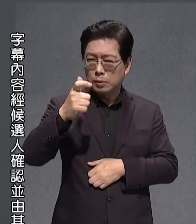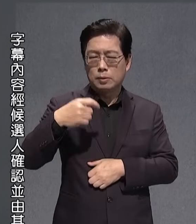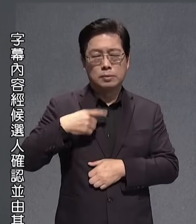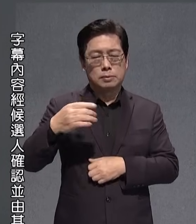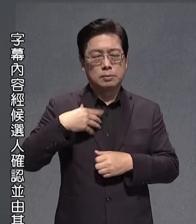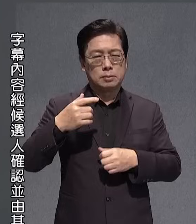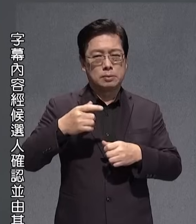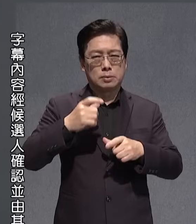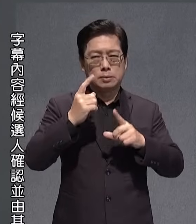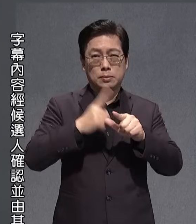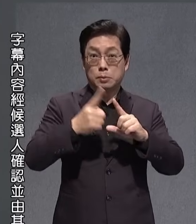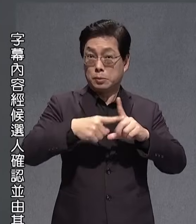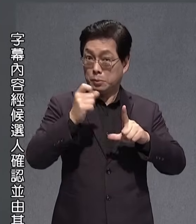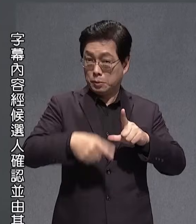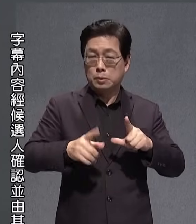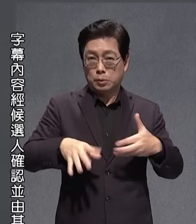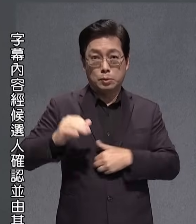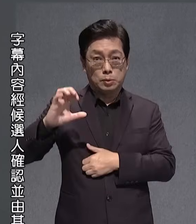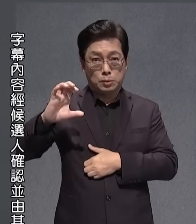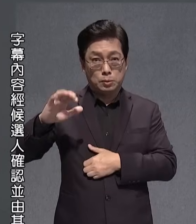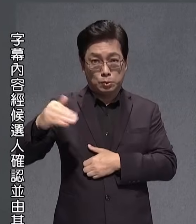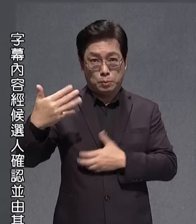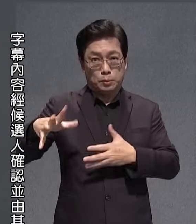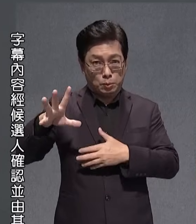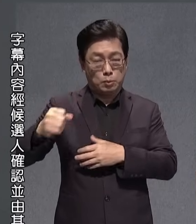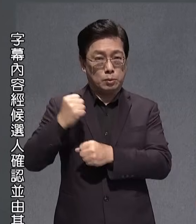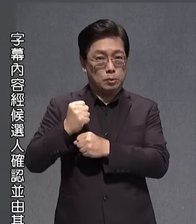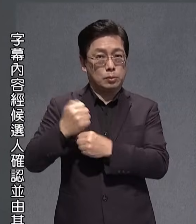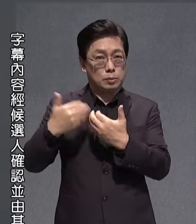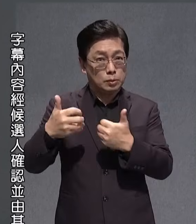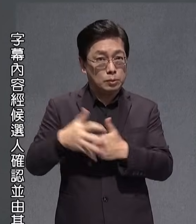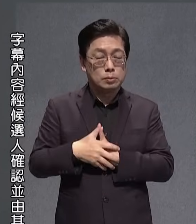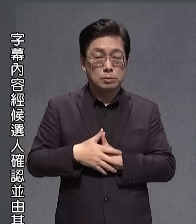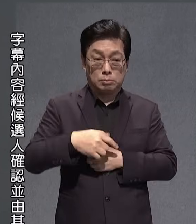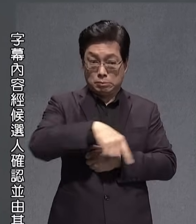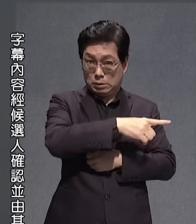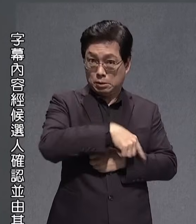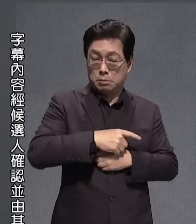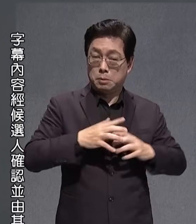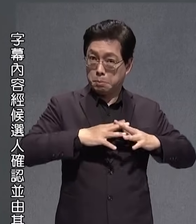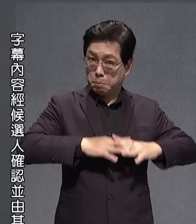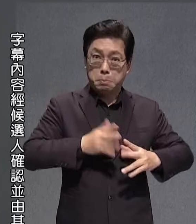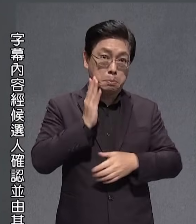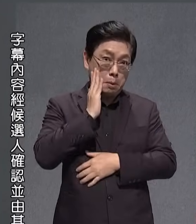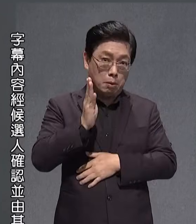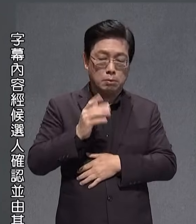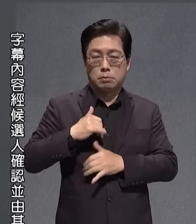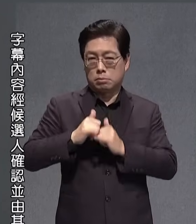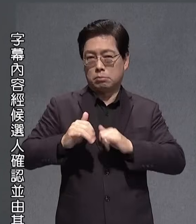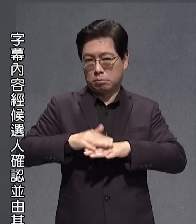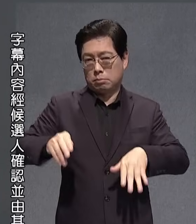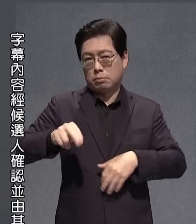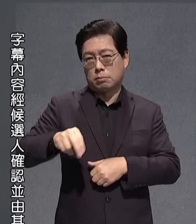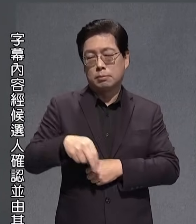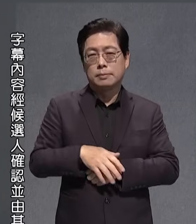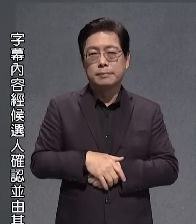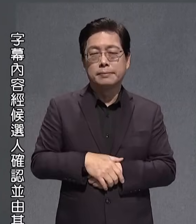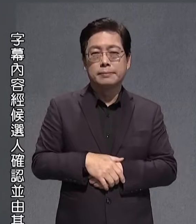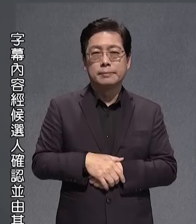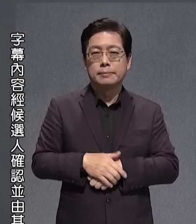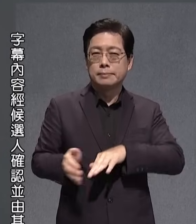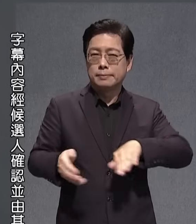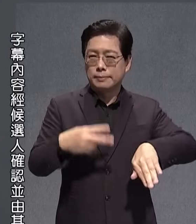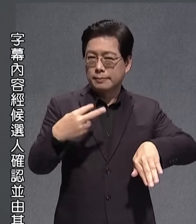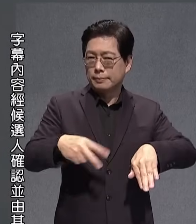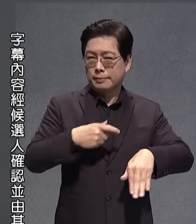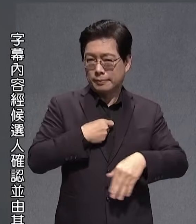业提供了900多万个工作机会，中小企业稳定，社会就会安定。另外，